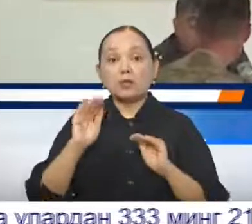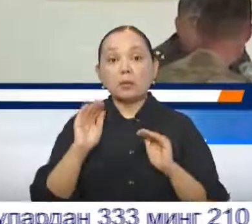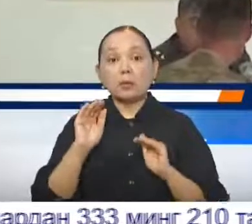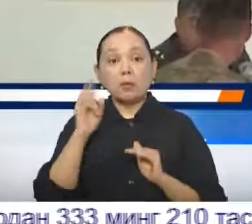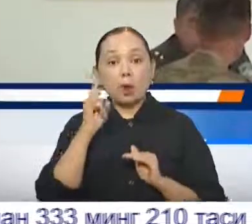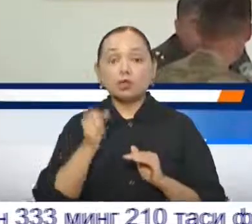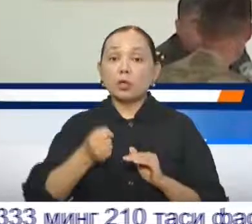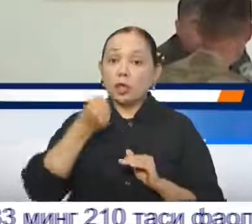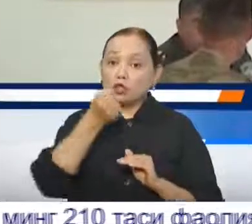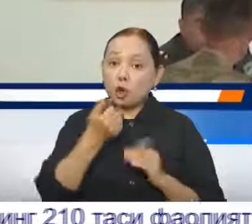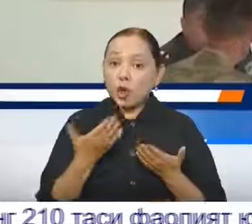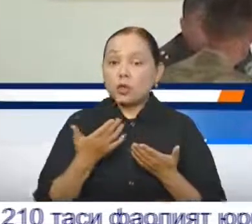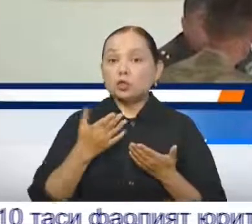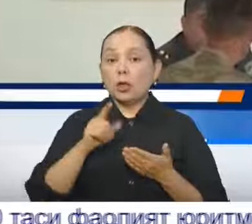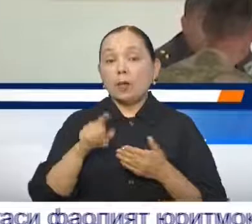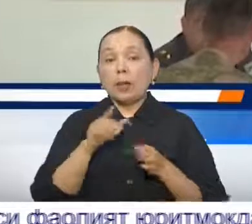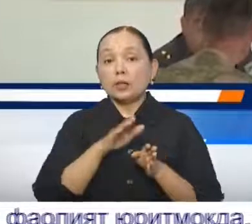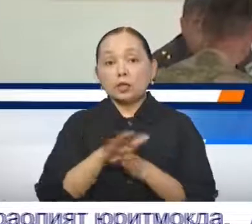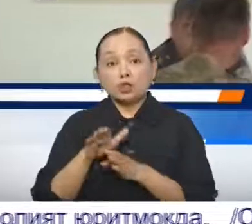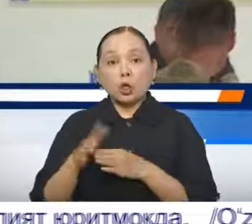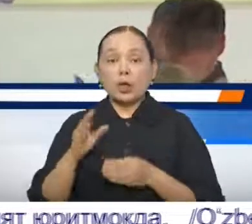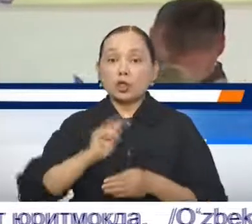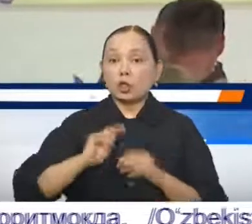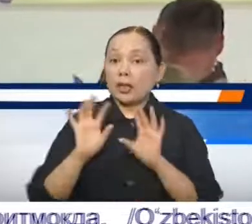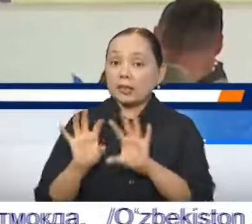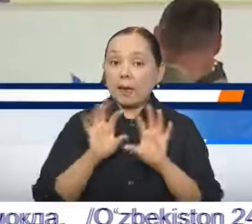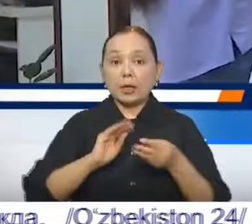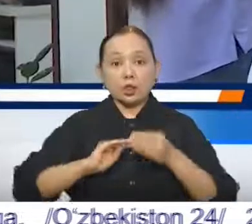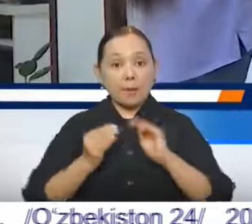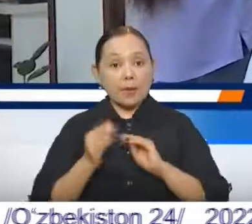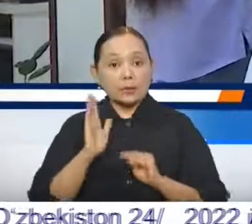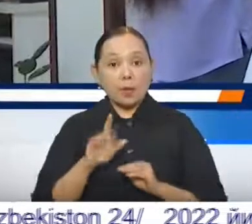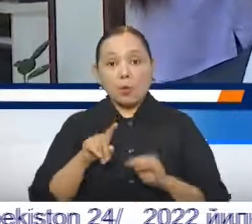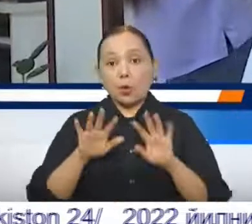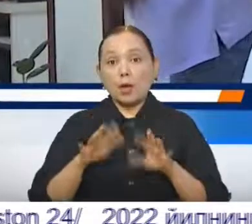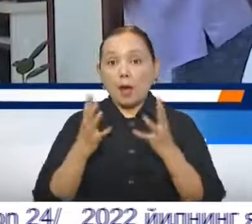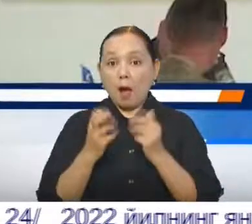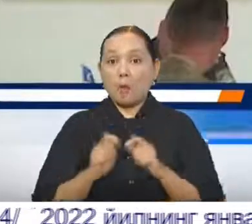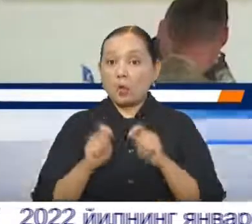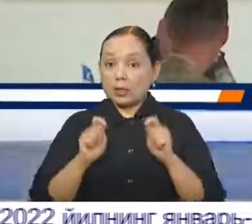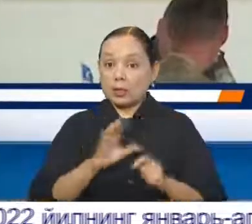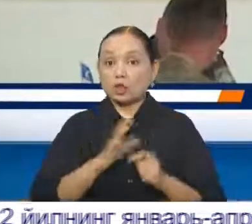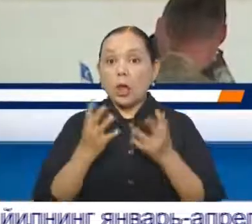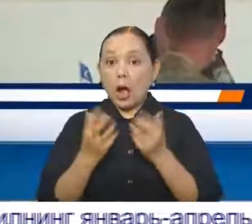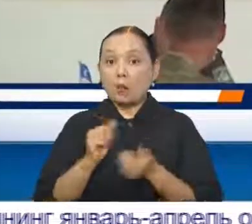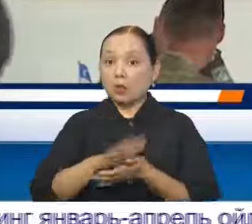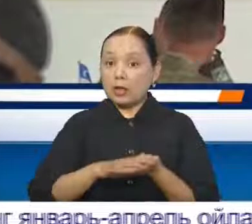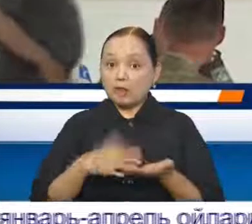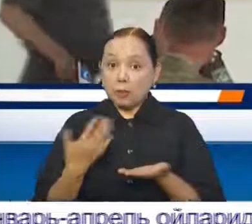maktabga joylash yoki turmush o'rtog'iga ish bilan ta'minlash masalalari bo'yicha bu yerga sayyor qabulda tashkil qilindi. Sayyor qabul